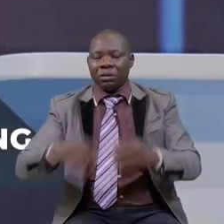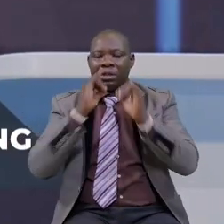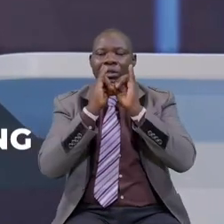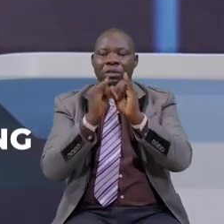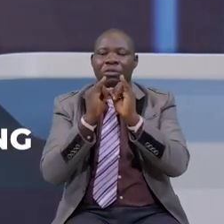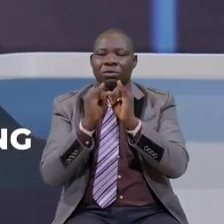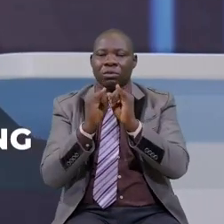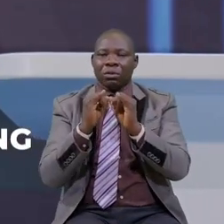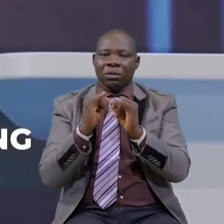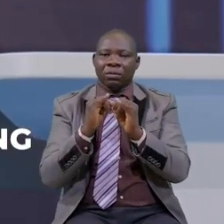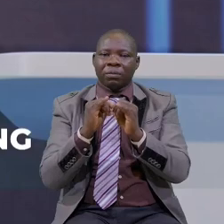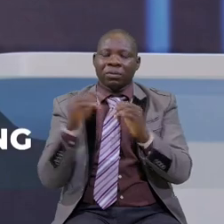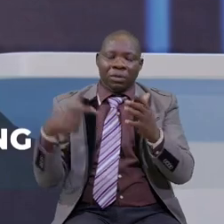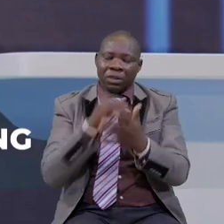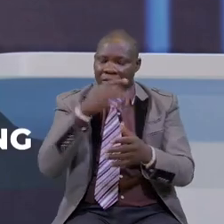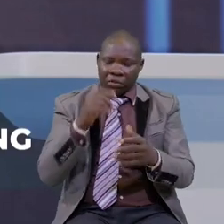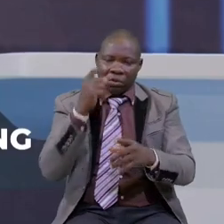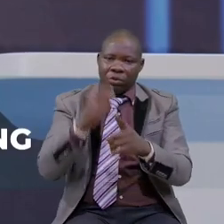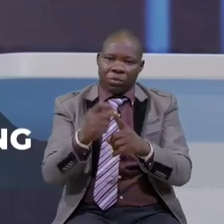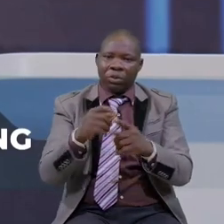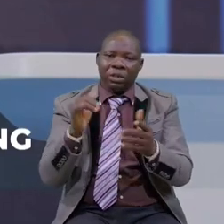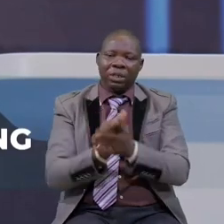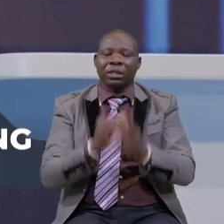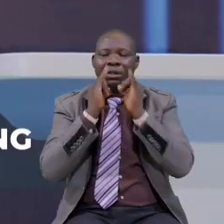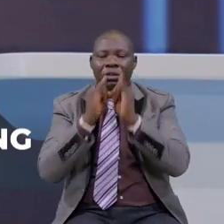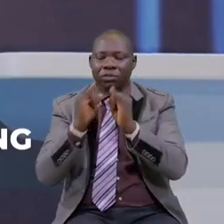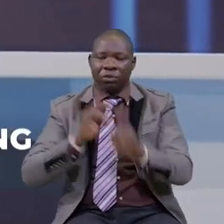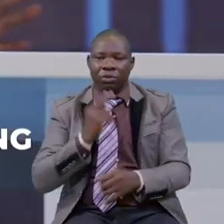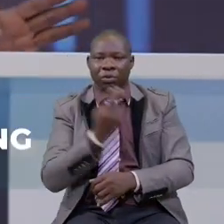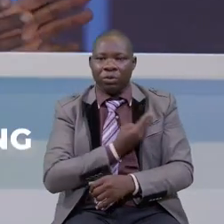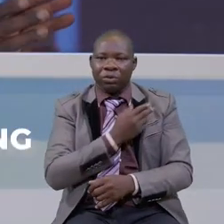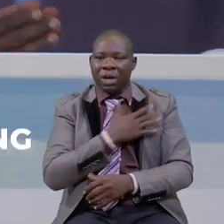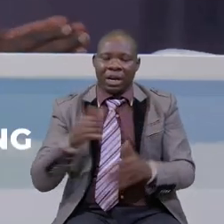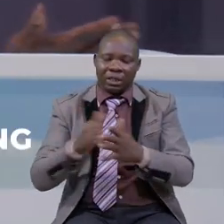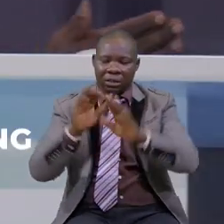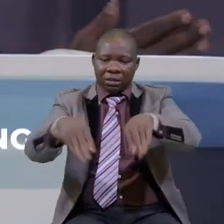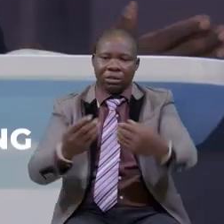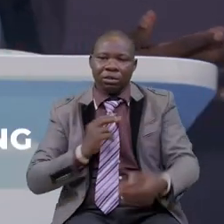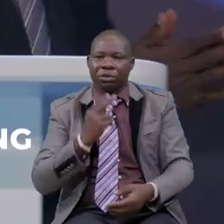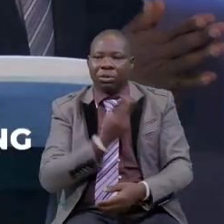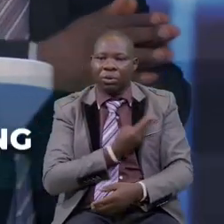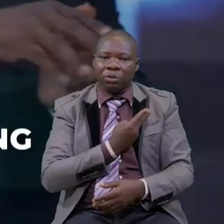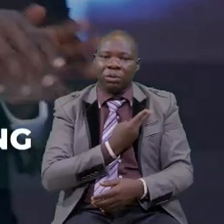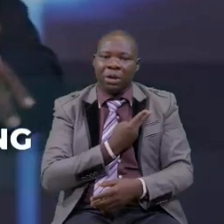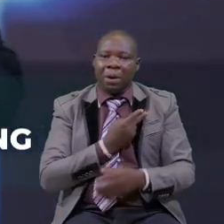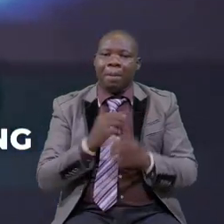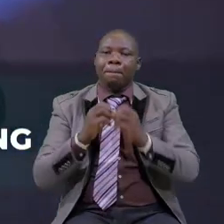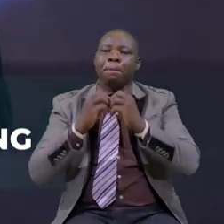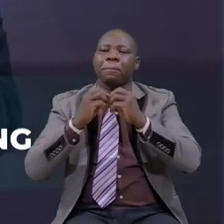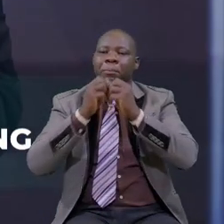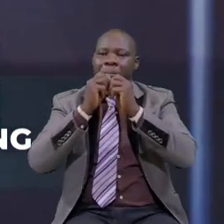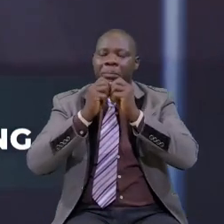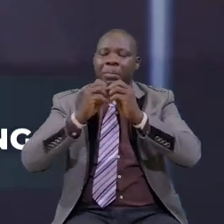illimité, c'est la parole qui nous instruit et qui nous donne des